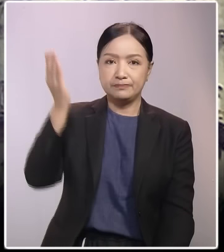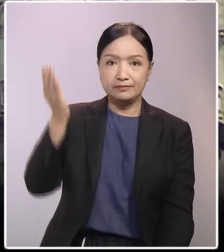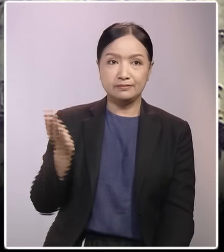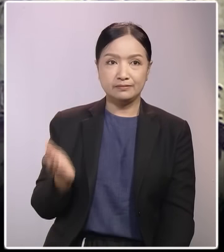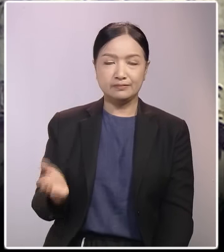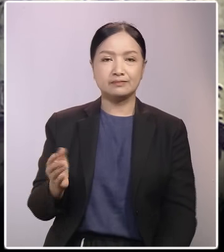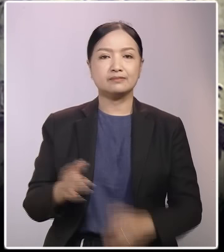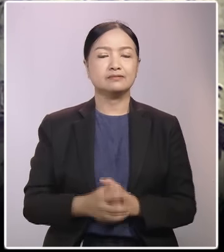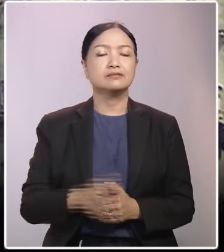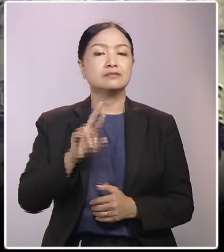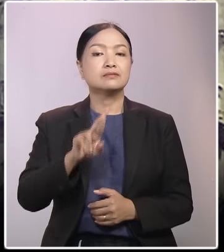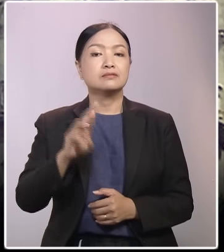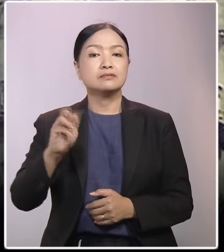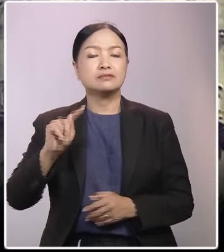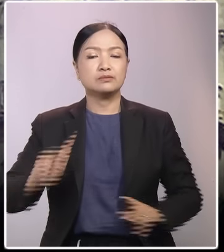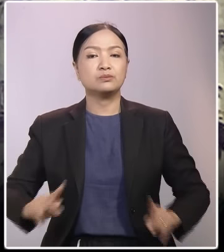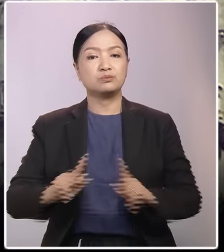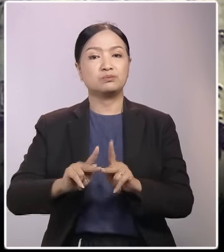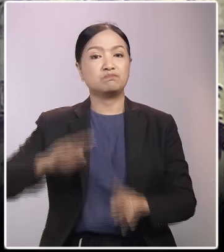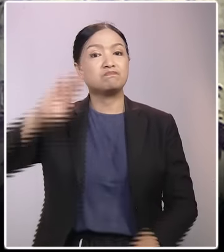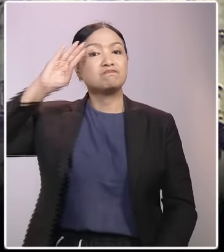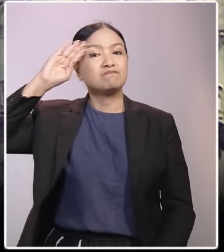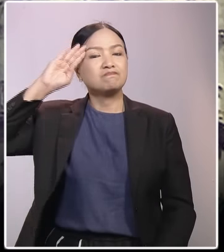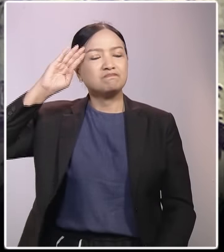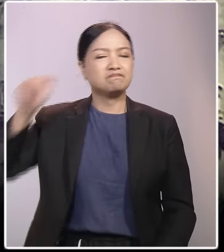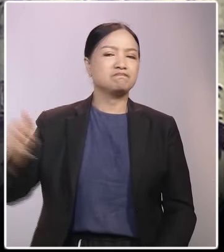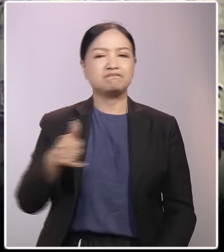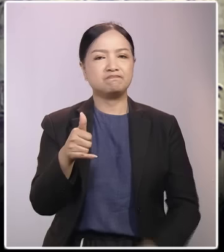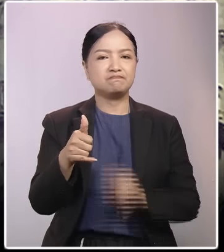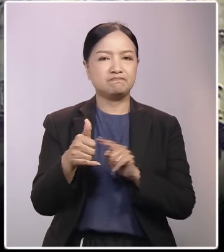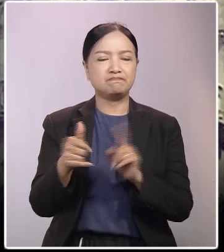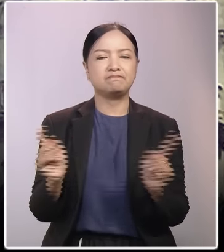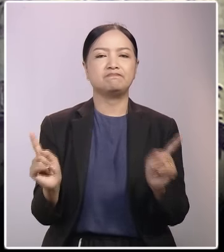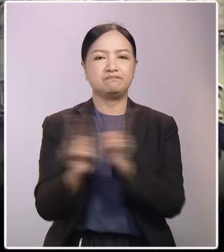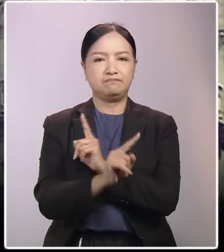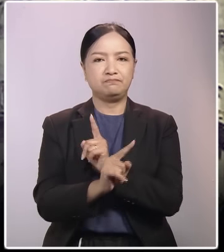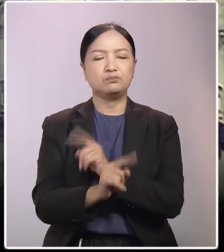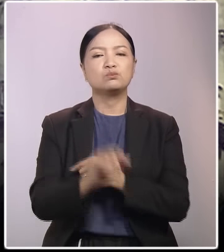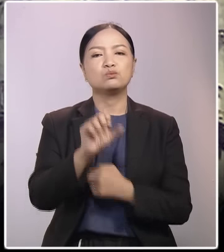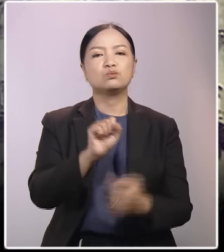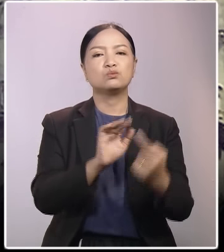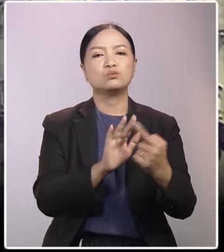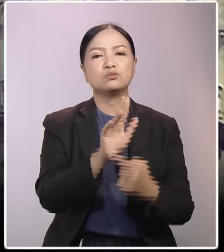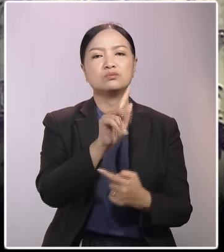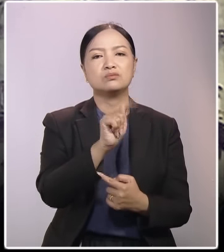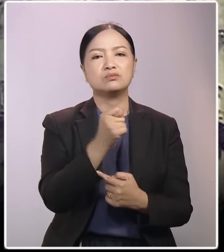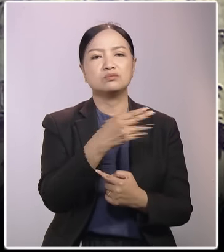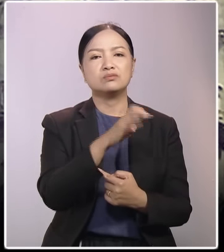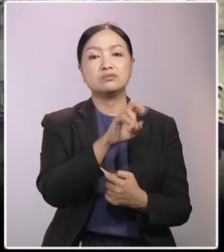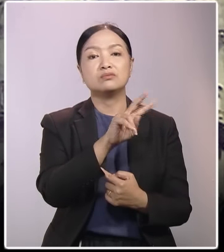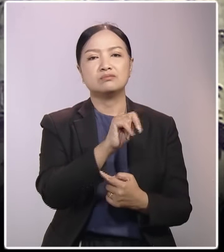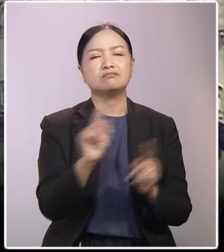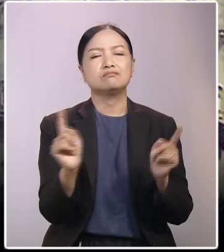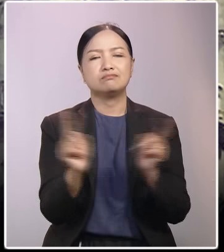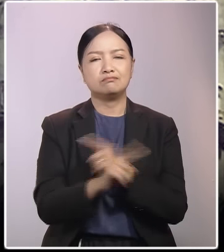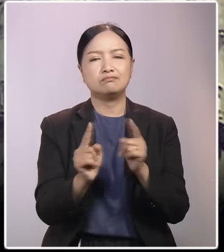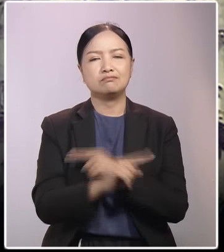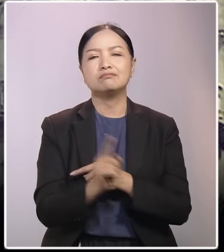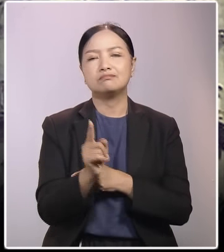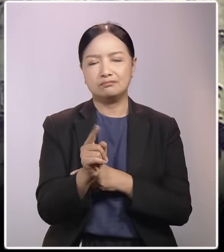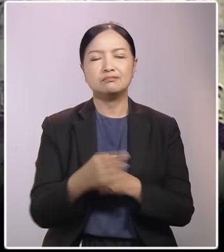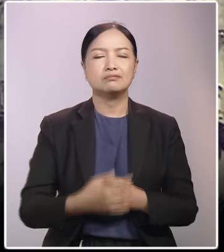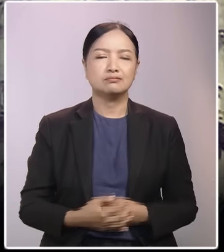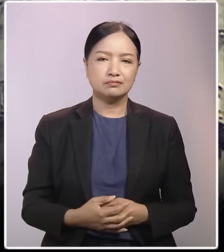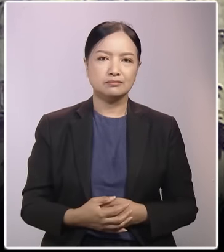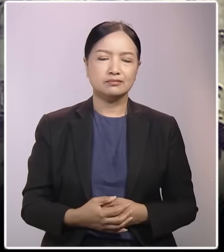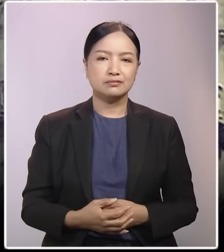เอ่อจะมีแต่รัฐมนตรีกลาโหมที่มีชื่อของคุณเสริมศักดิ์พงษ์พาณิชย์มานะฮะแทนคุณสุทินคลังแสงไม่อยู่ในโผนี้แล้วนะคุณสุทินหายไปไหนแล้วไม่ทราบ